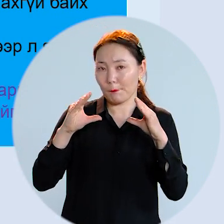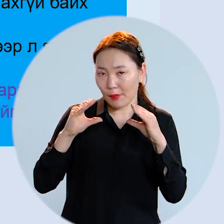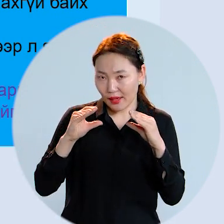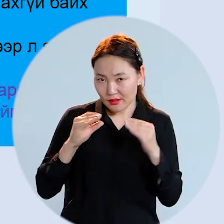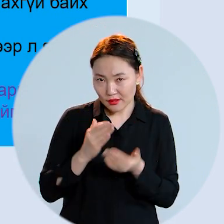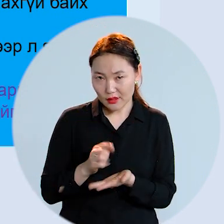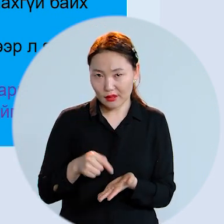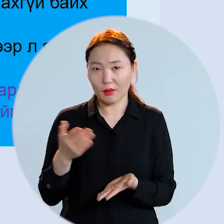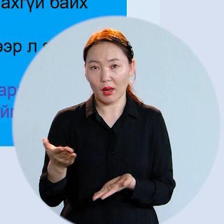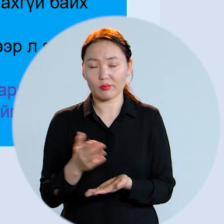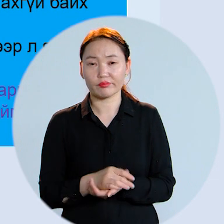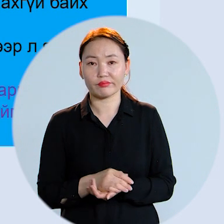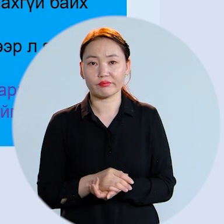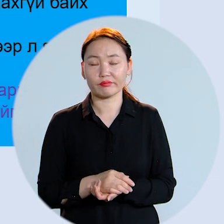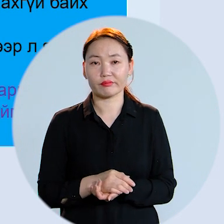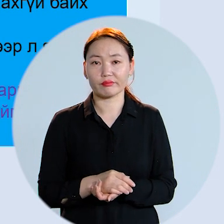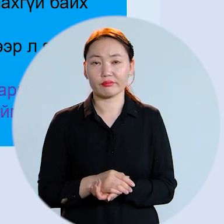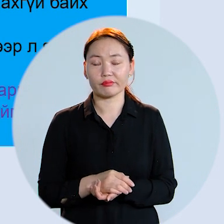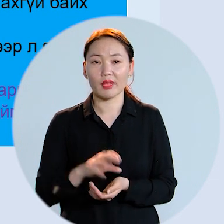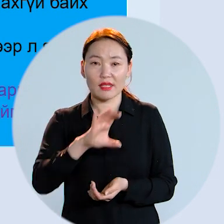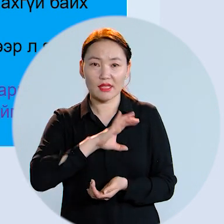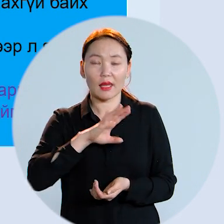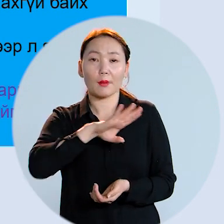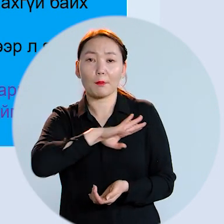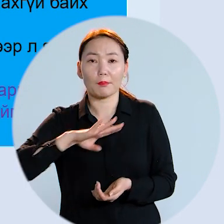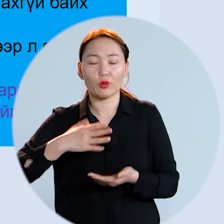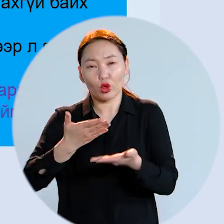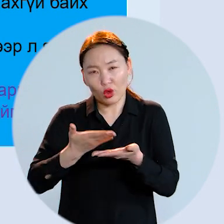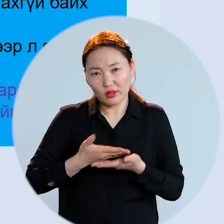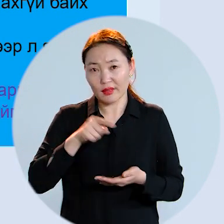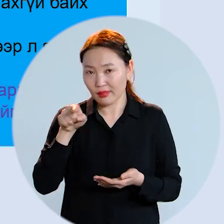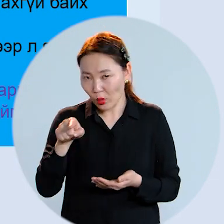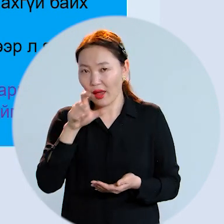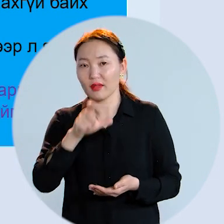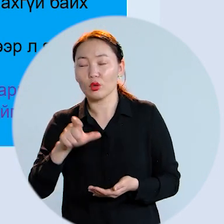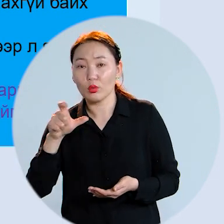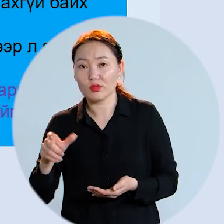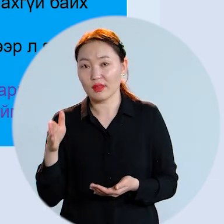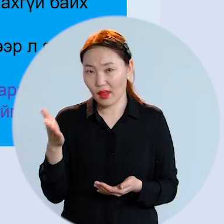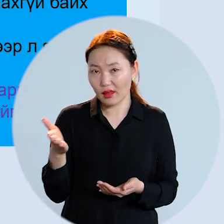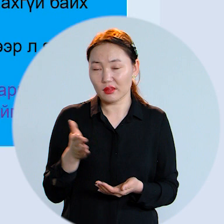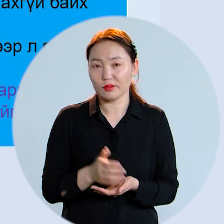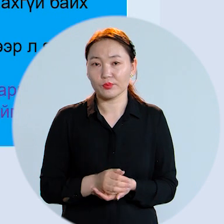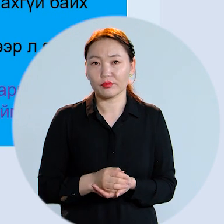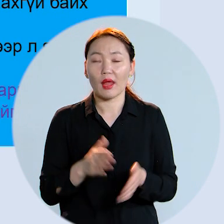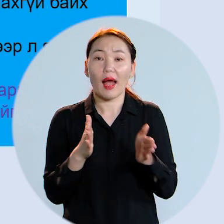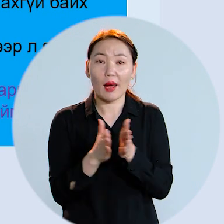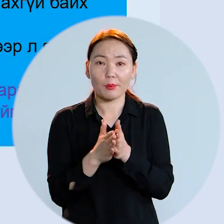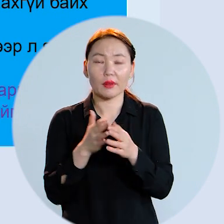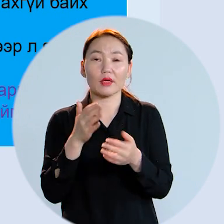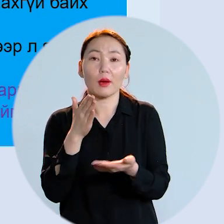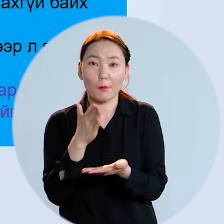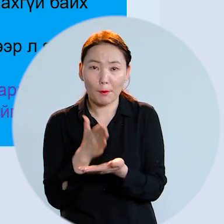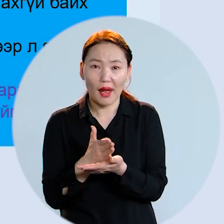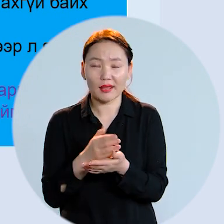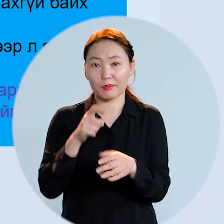хэрэгтэй. За тэдгээртэй хамт байх цаг хугацаа болвол мөн богинсгох байдг юм уу? Хамт байх цаг хугацаагаас бол